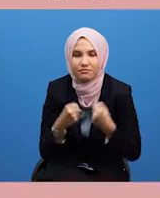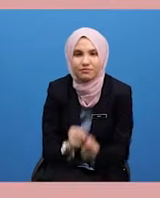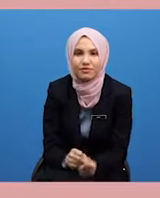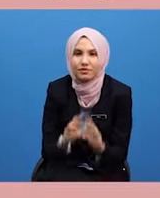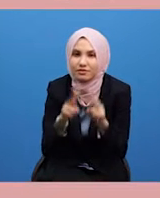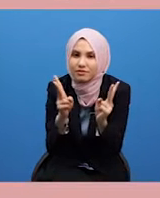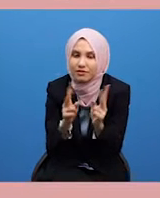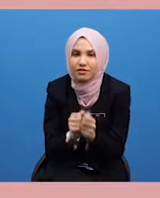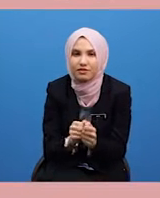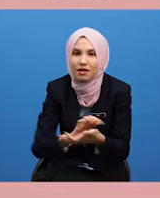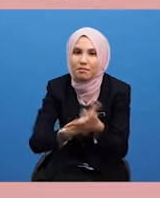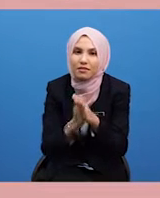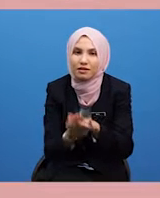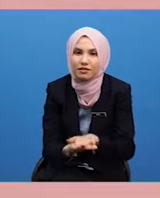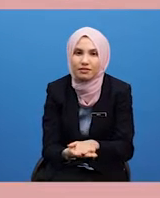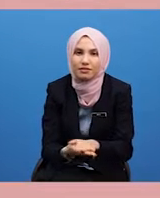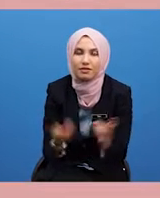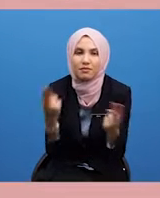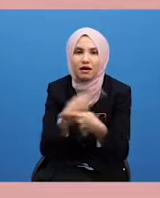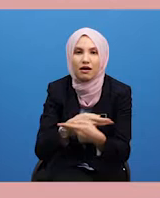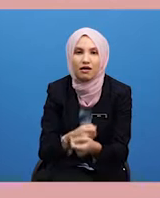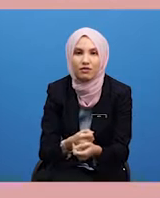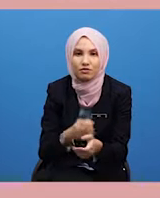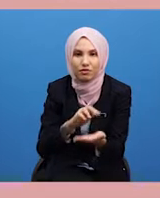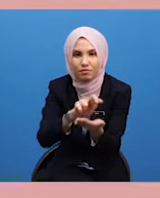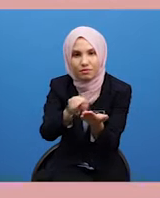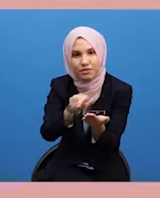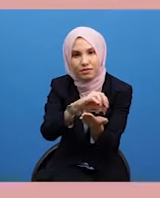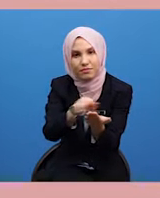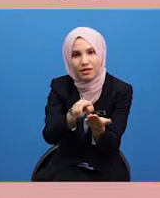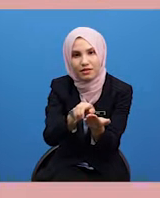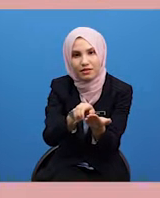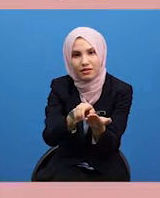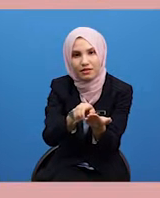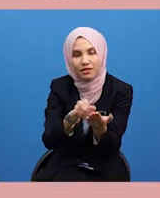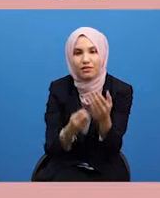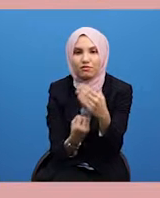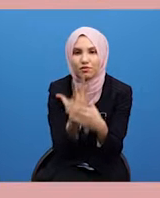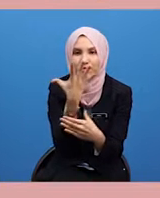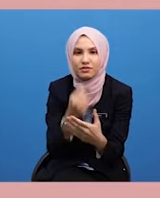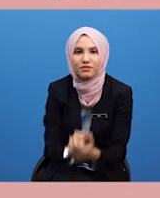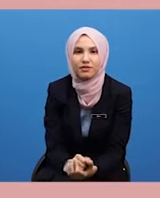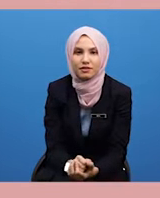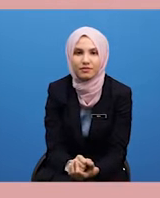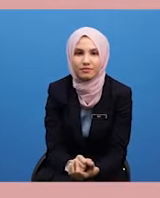ini telah menjadi penghalang untuk biji benih ini untuk bercampak.